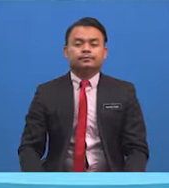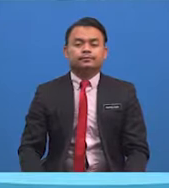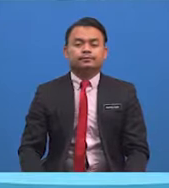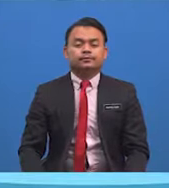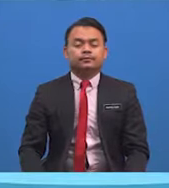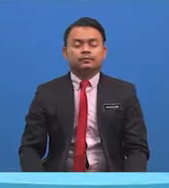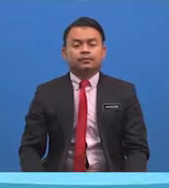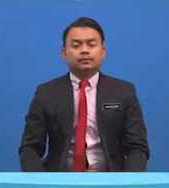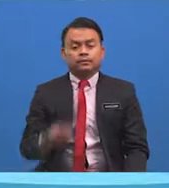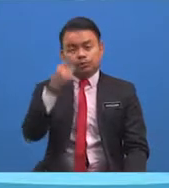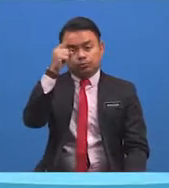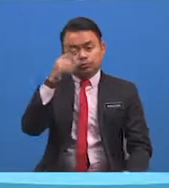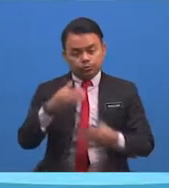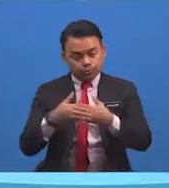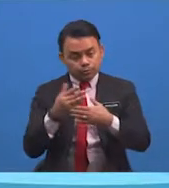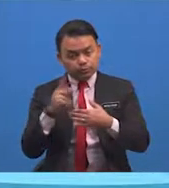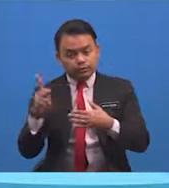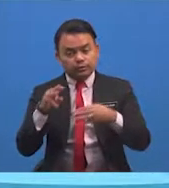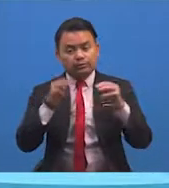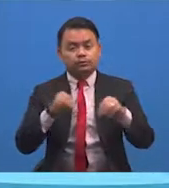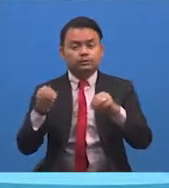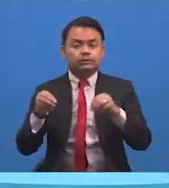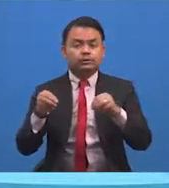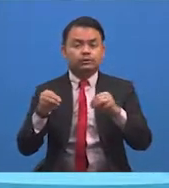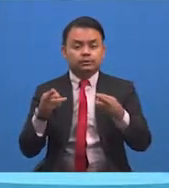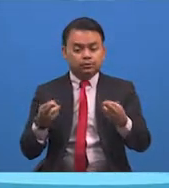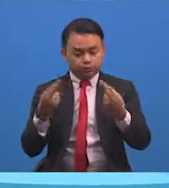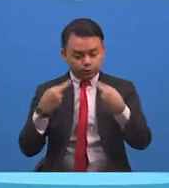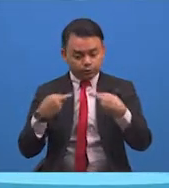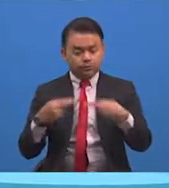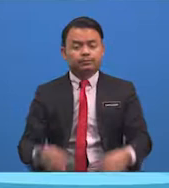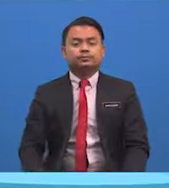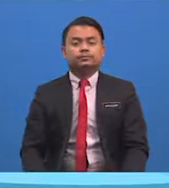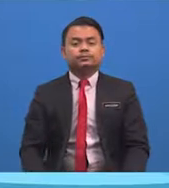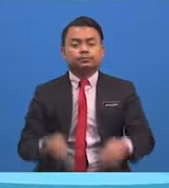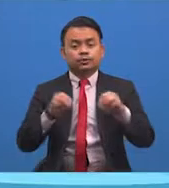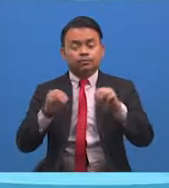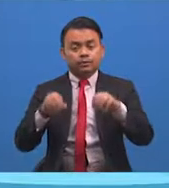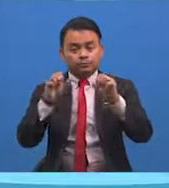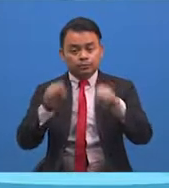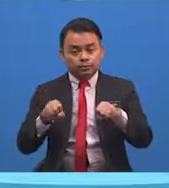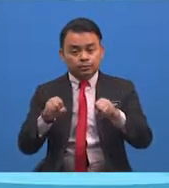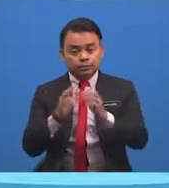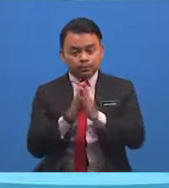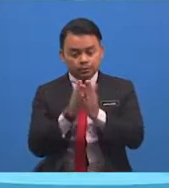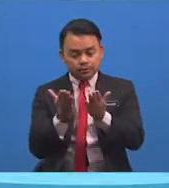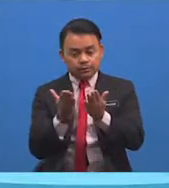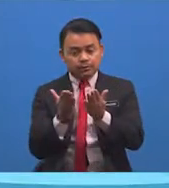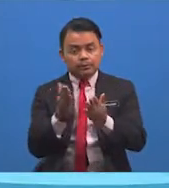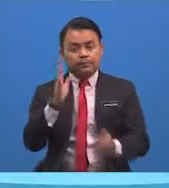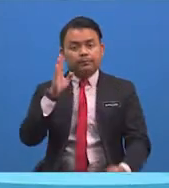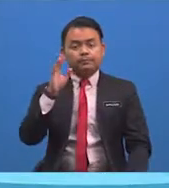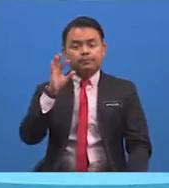Bagi memudahkan murid-murid untuk membuat rujukan, murid-murid bolehlah merujuk kepada bab